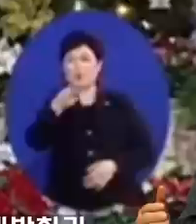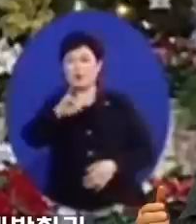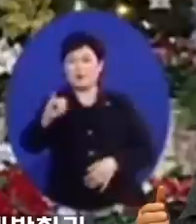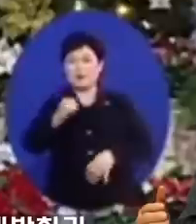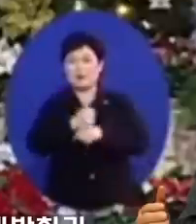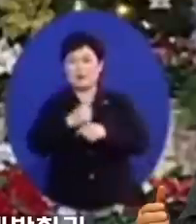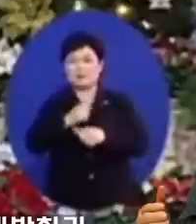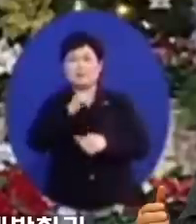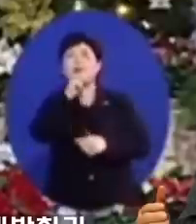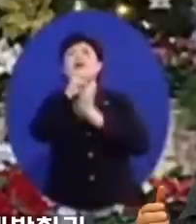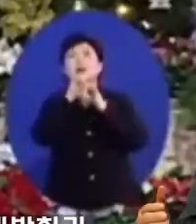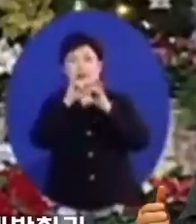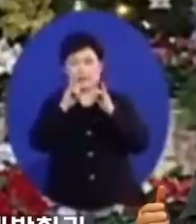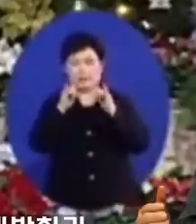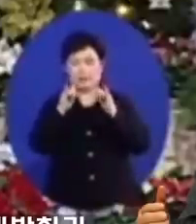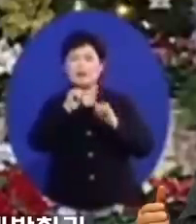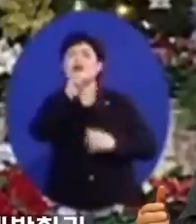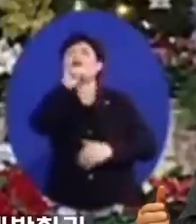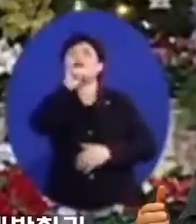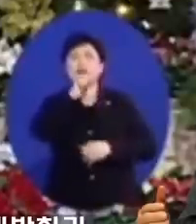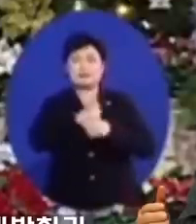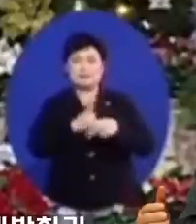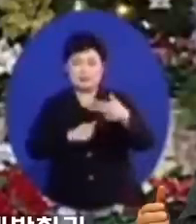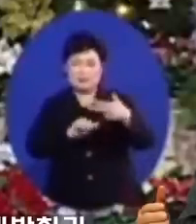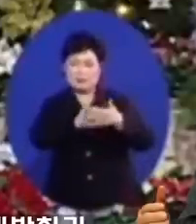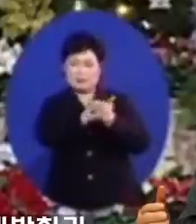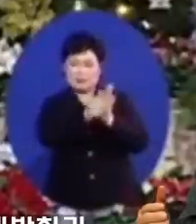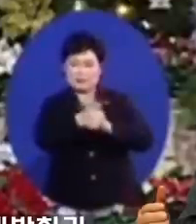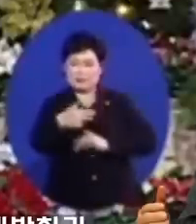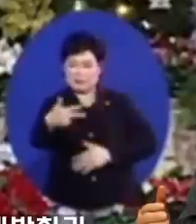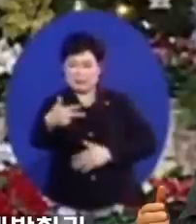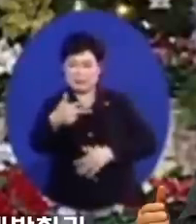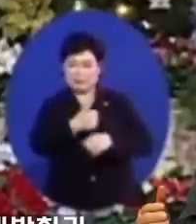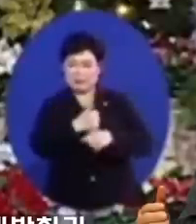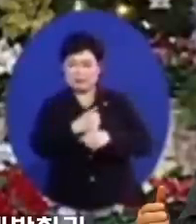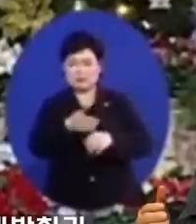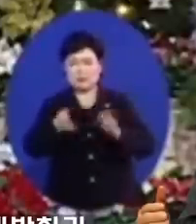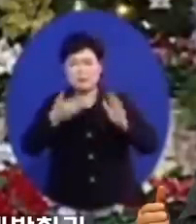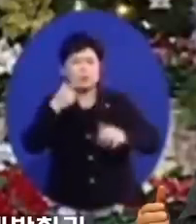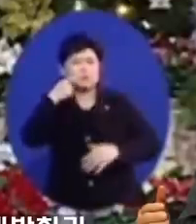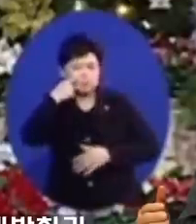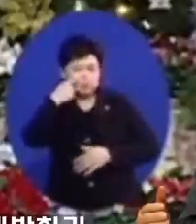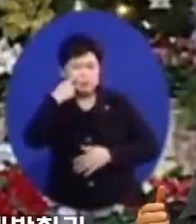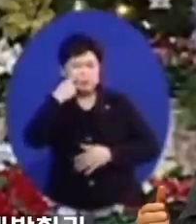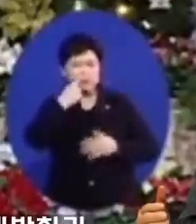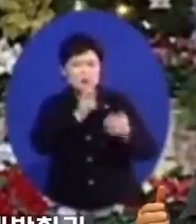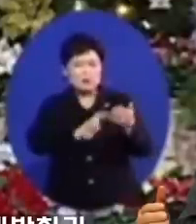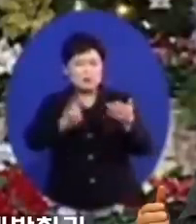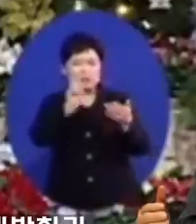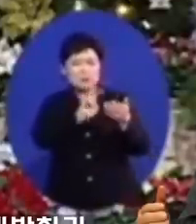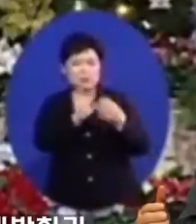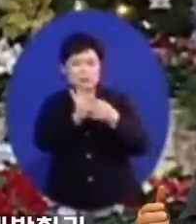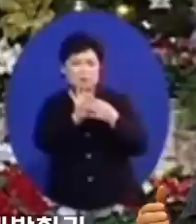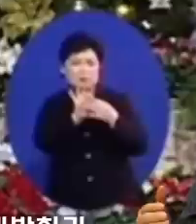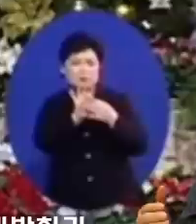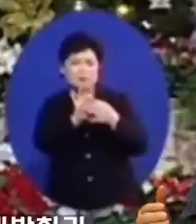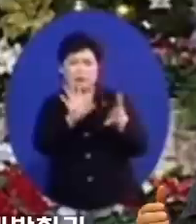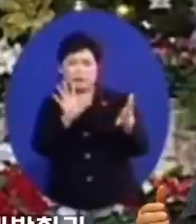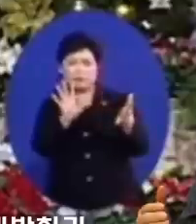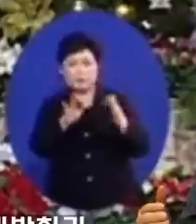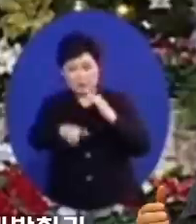집에서 7남매의 세 번째로 태어났습니다. 그의 집안은 능력지 못하여 그 어린 시절은 음악과는 무한한 가정